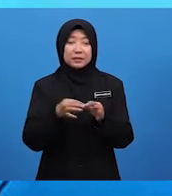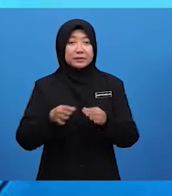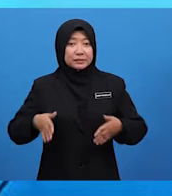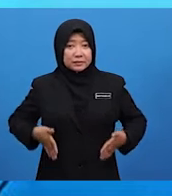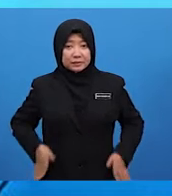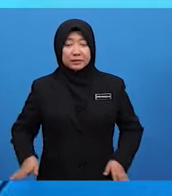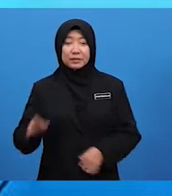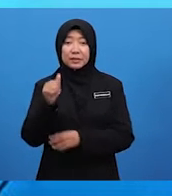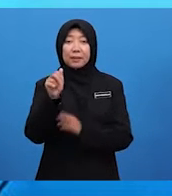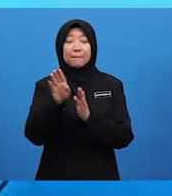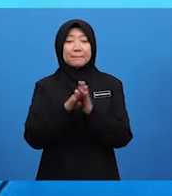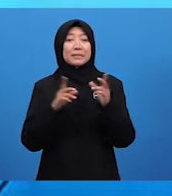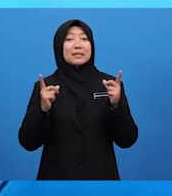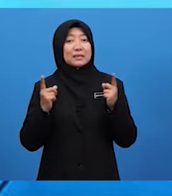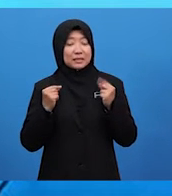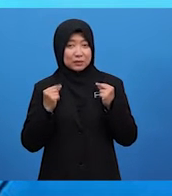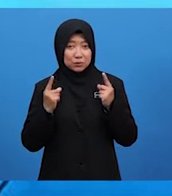A berlisu.